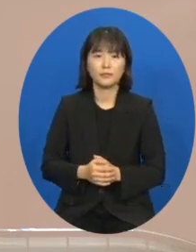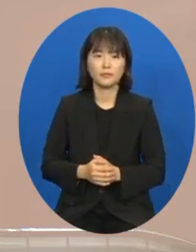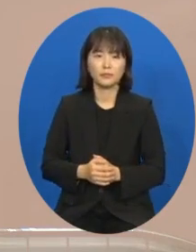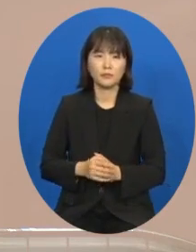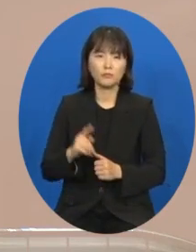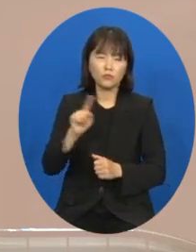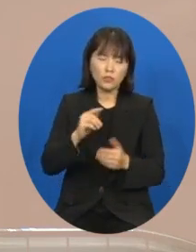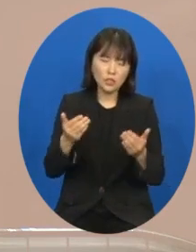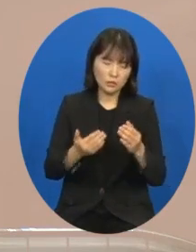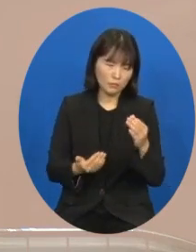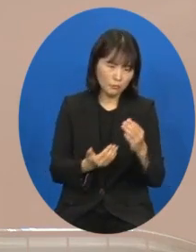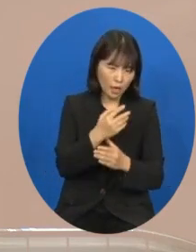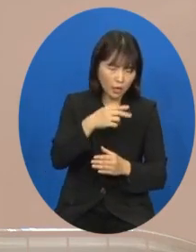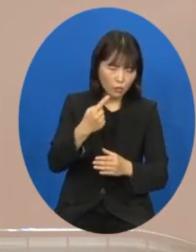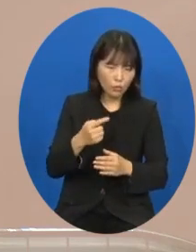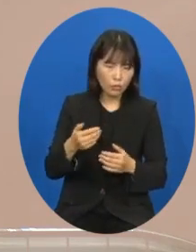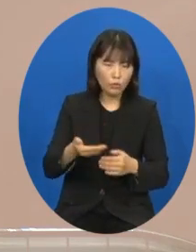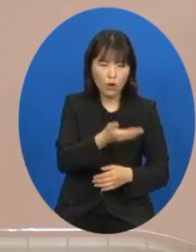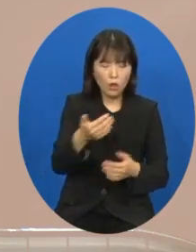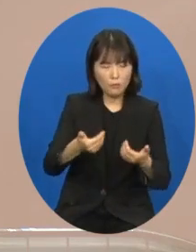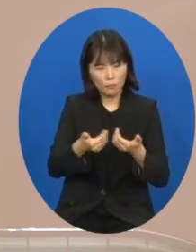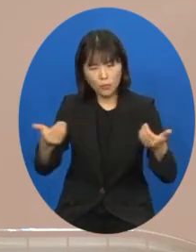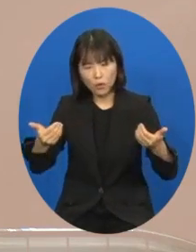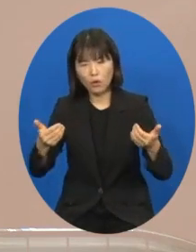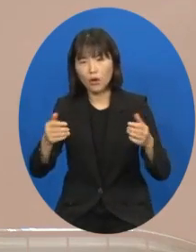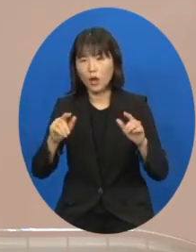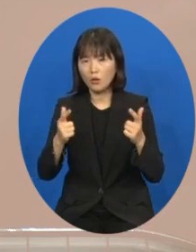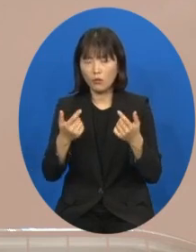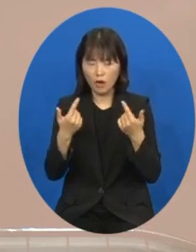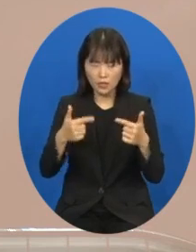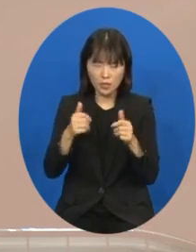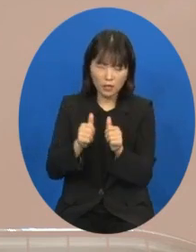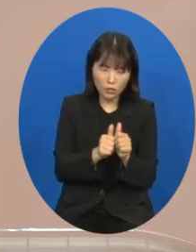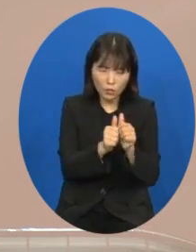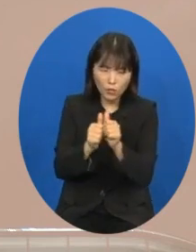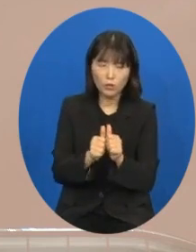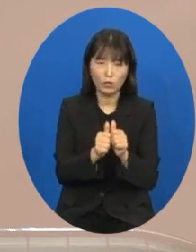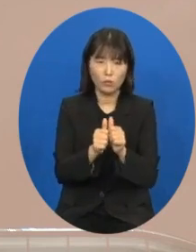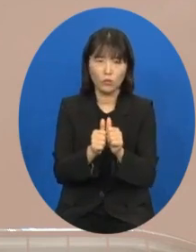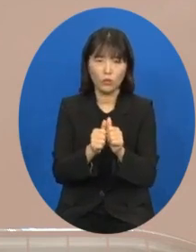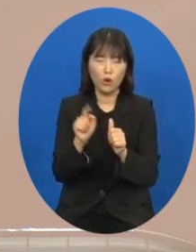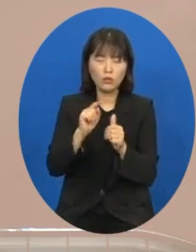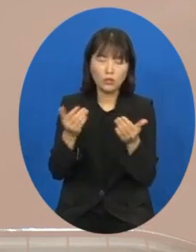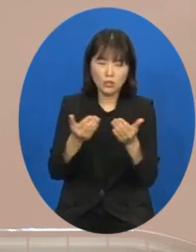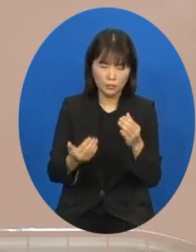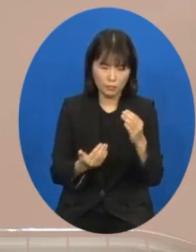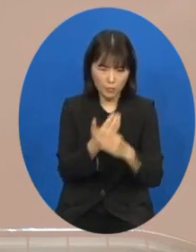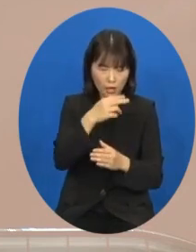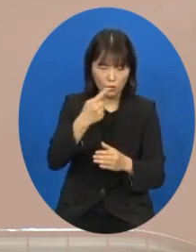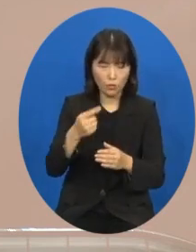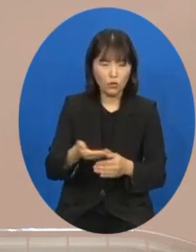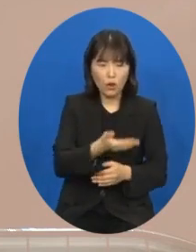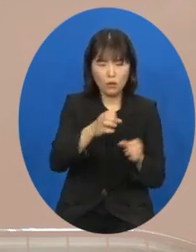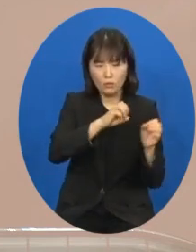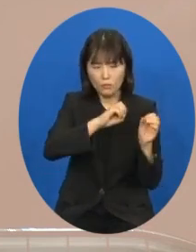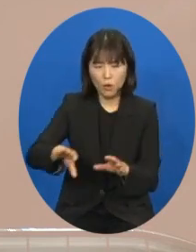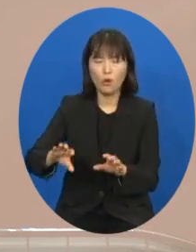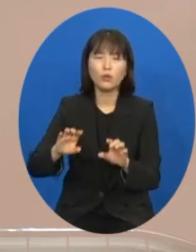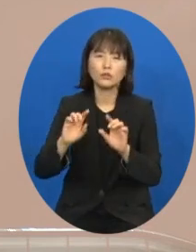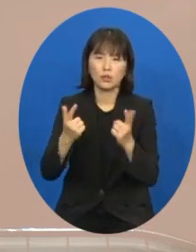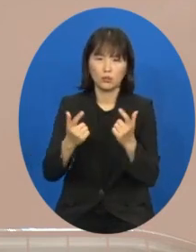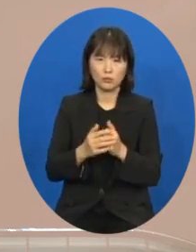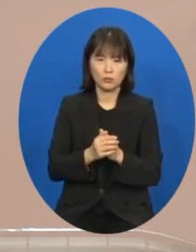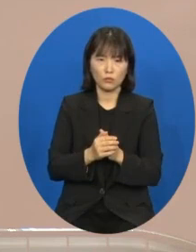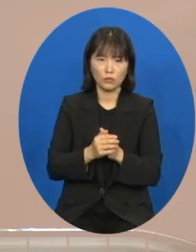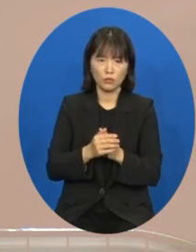무슨 일이 있어도 여러분을 떠나지 않고 항상 같이 있고 어떤 일이 있어도 여러분 버리지 않고